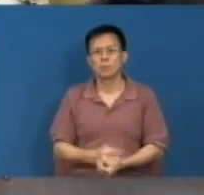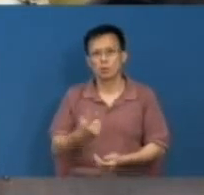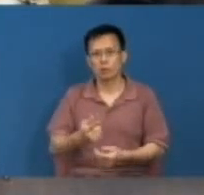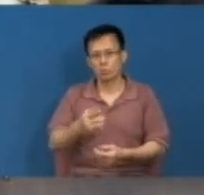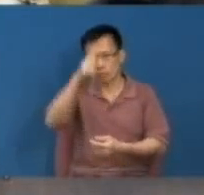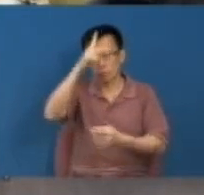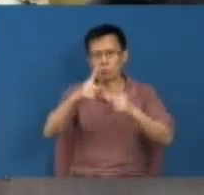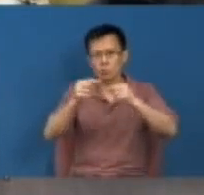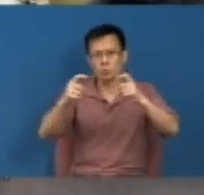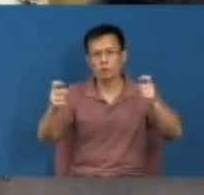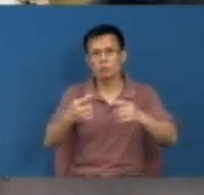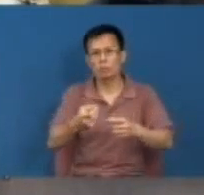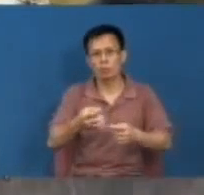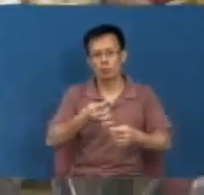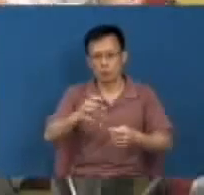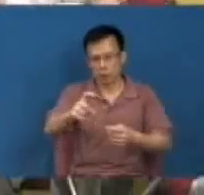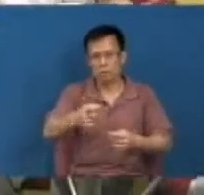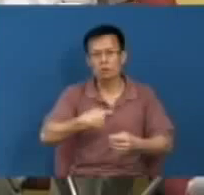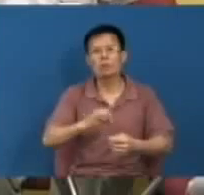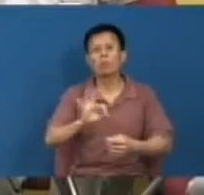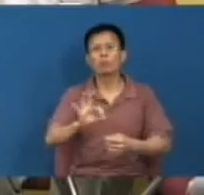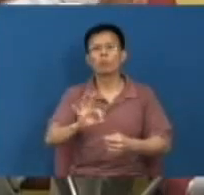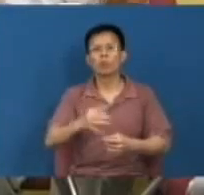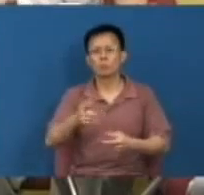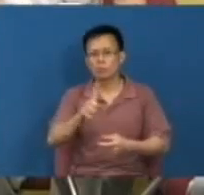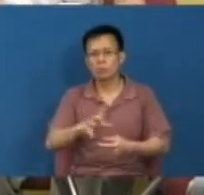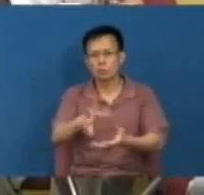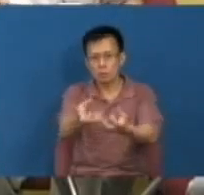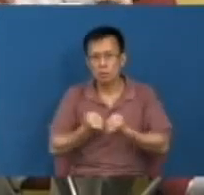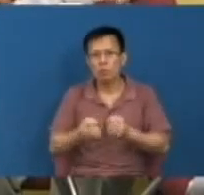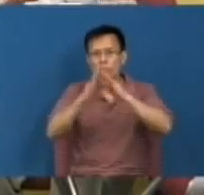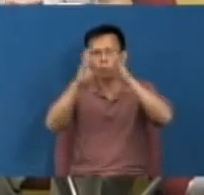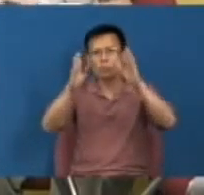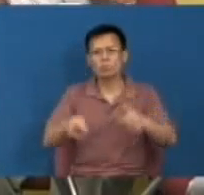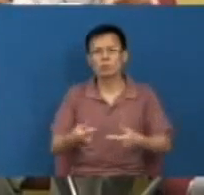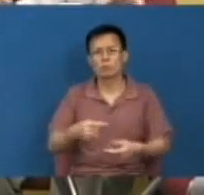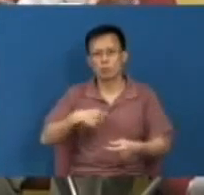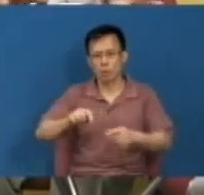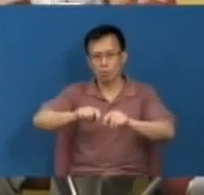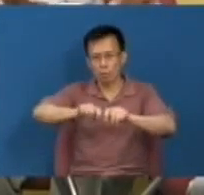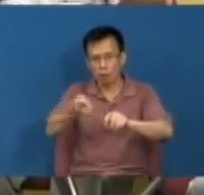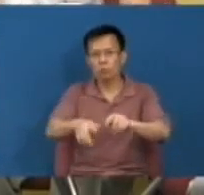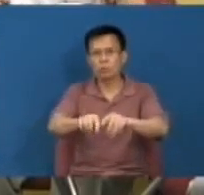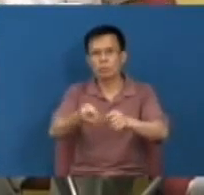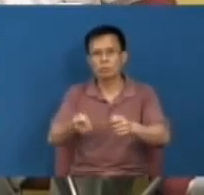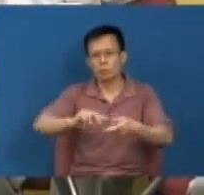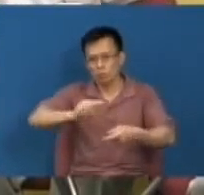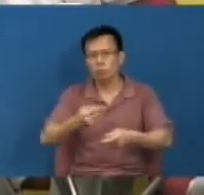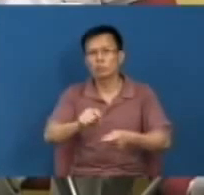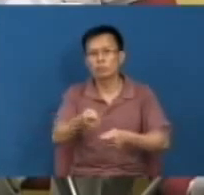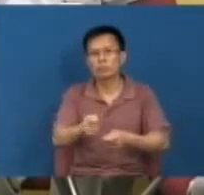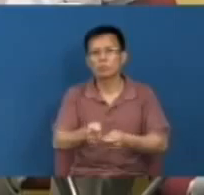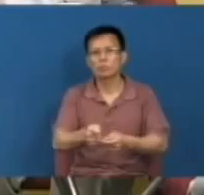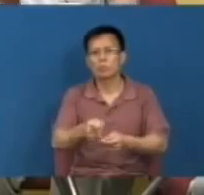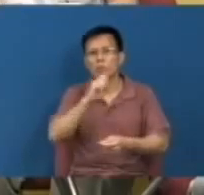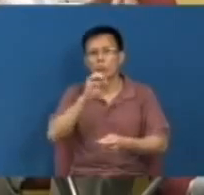局收過錢，又未傾過價。你冇可能係收咗我間鋪啊，同埋開咗我鎖，換曬鎖，換咗三個鎖 就。咁你